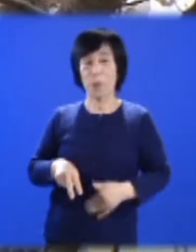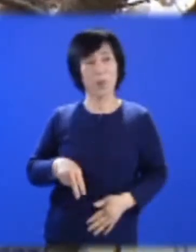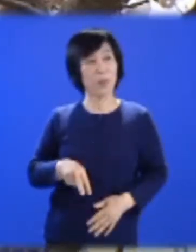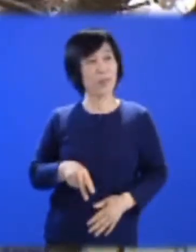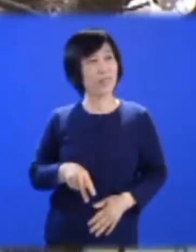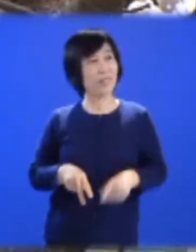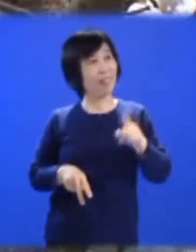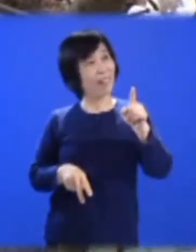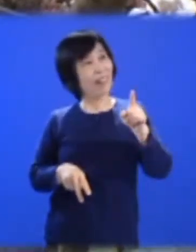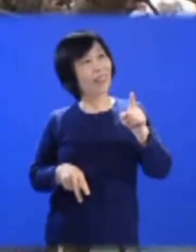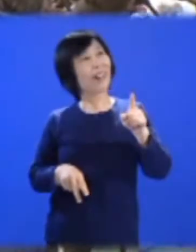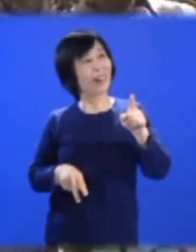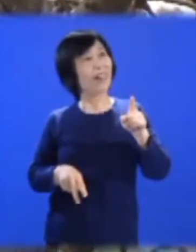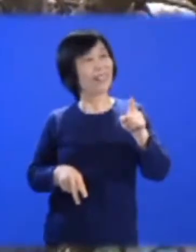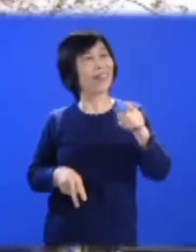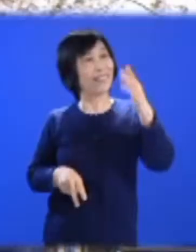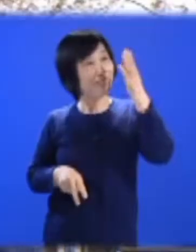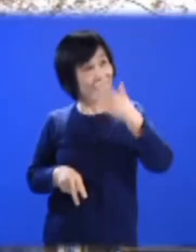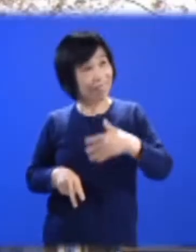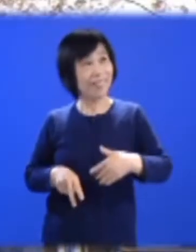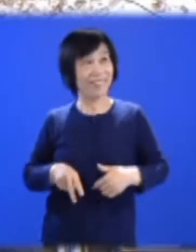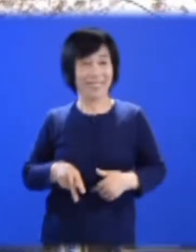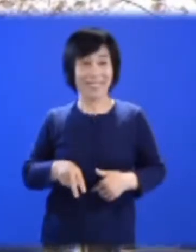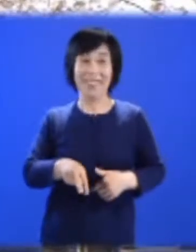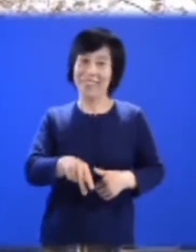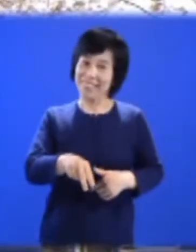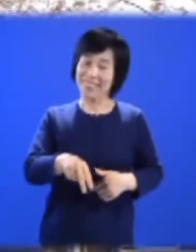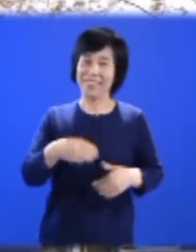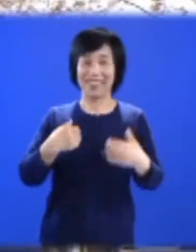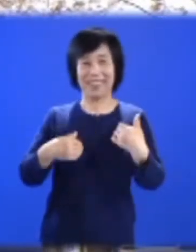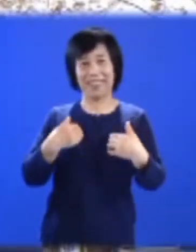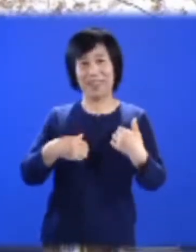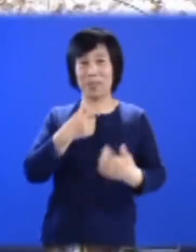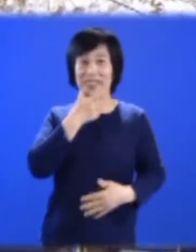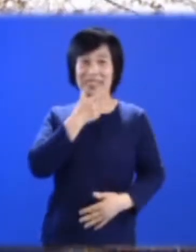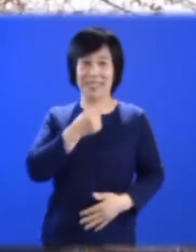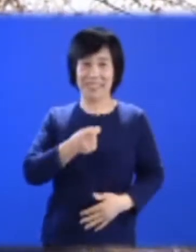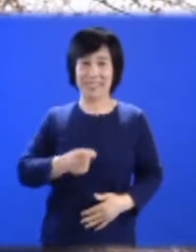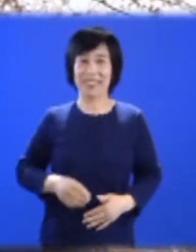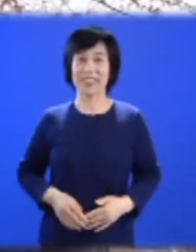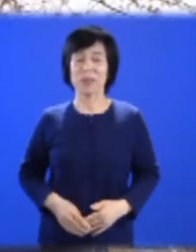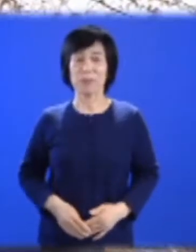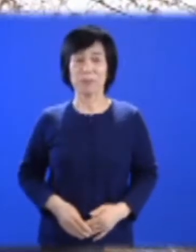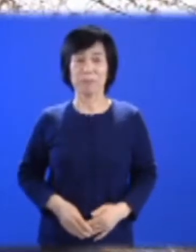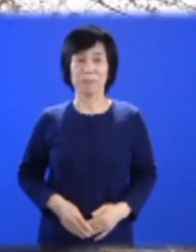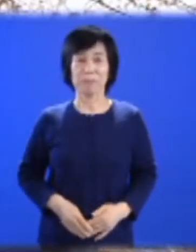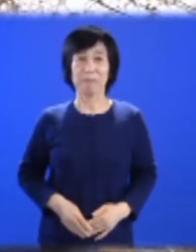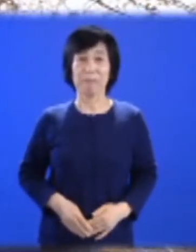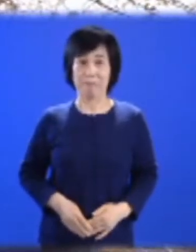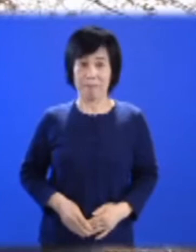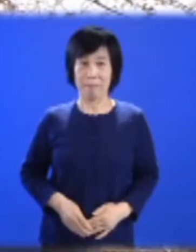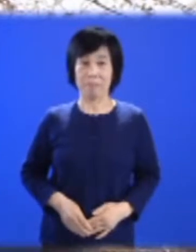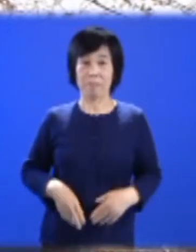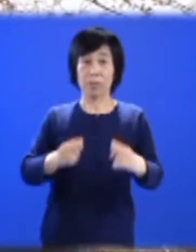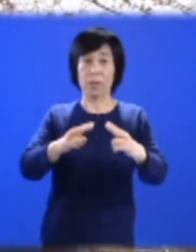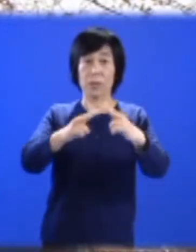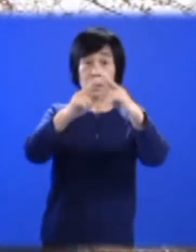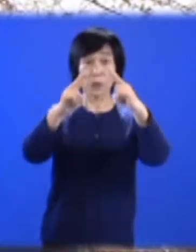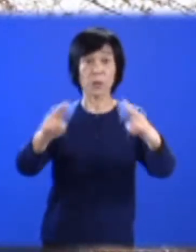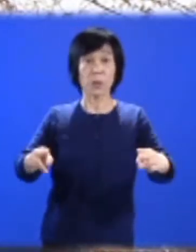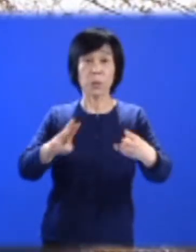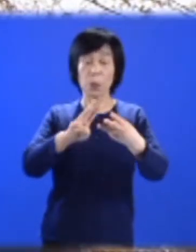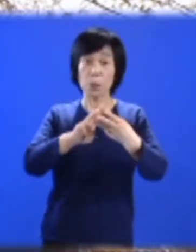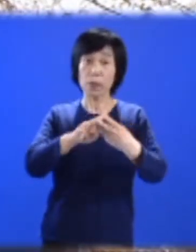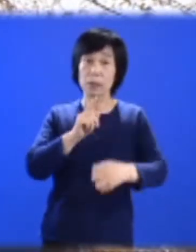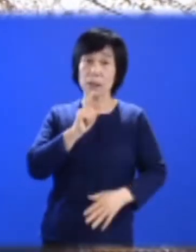かなということですね。この十種の桜はですね、まあ、この富